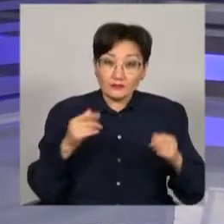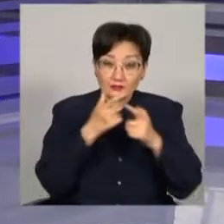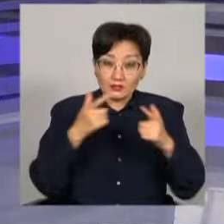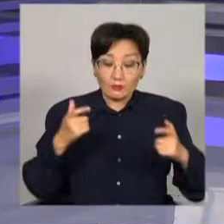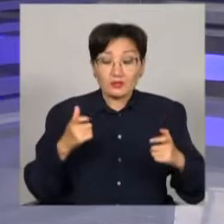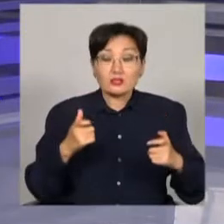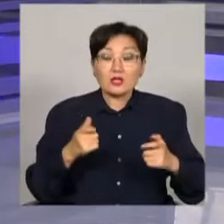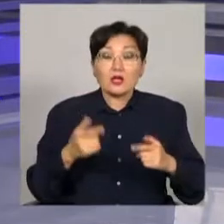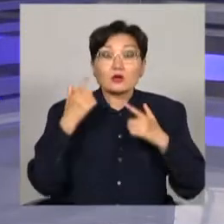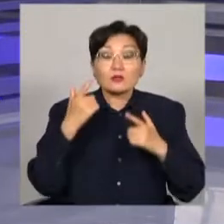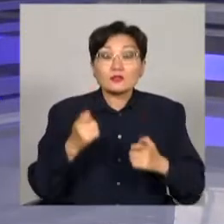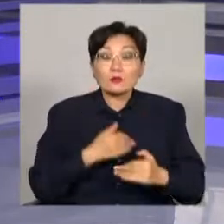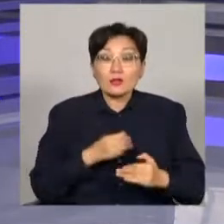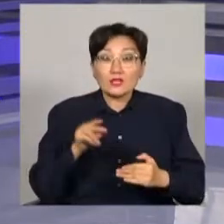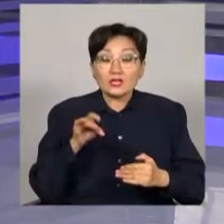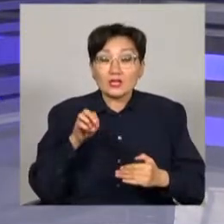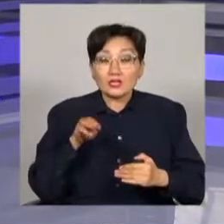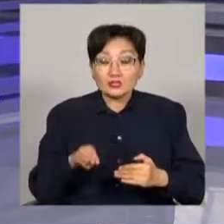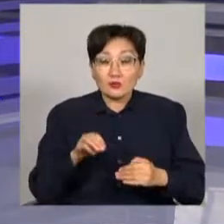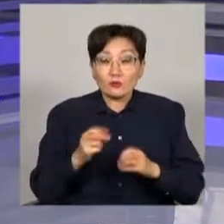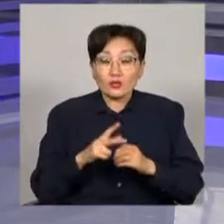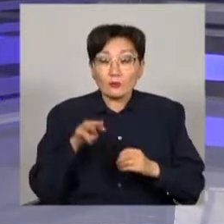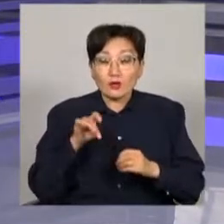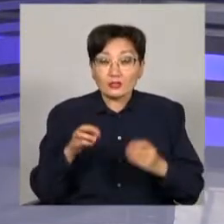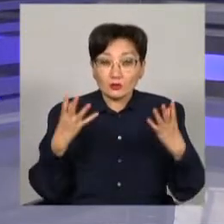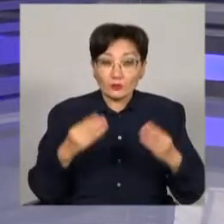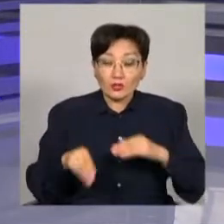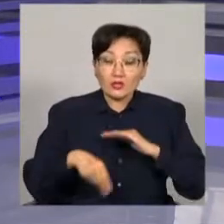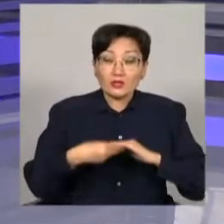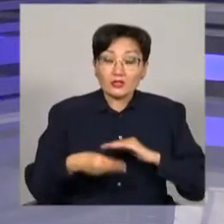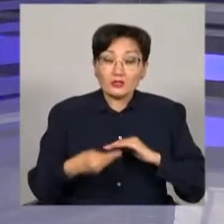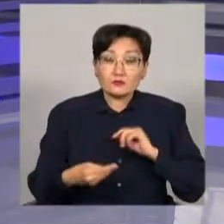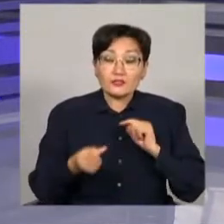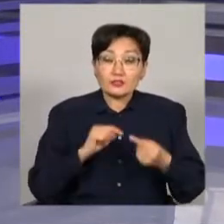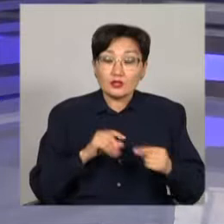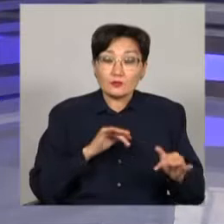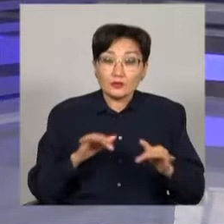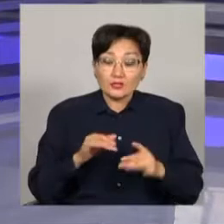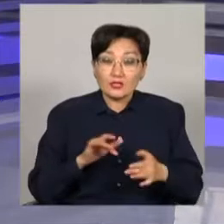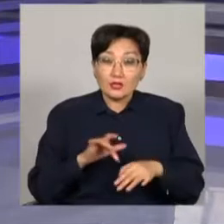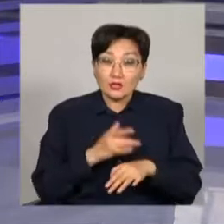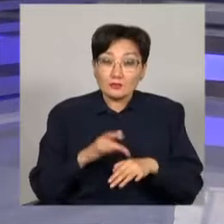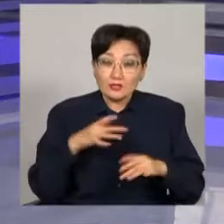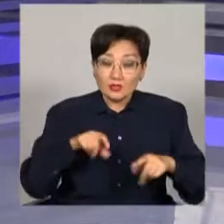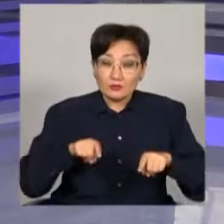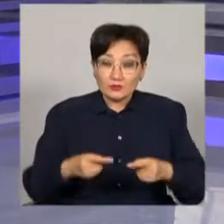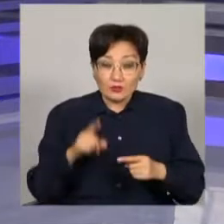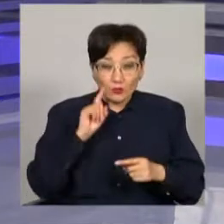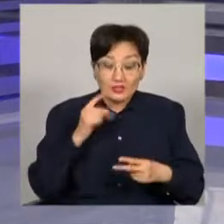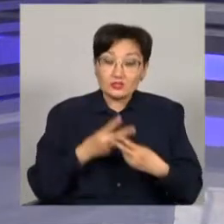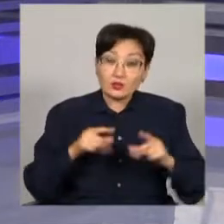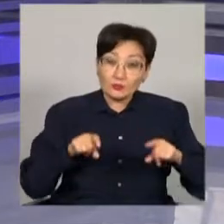хабарлады. Еске салса, Қайрат Сатыбалдыұлын 13 наурызда сыбайлас жемқорлыққа қарсы қызмет ұстап, ол уақытша ұстау изоляторына